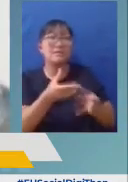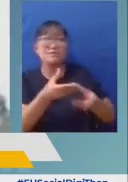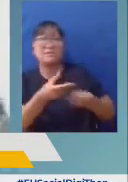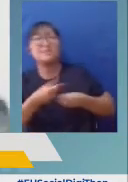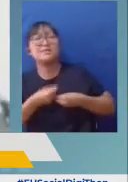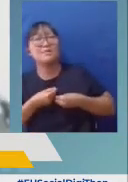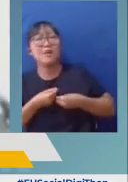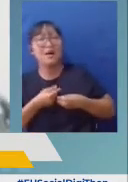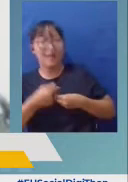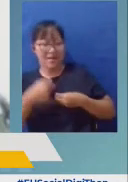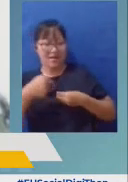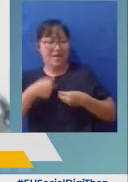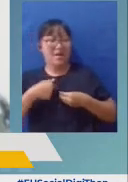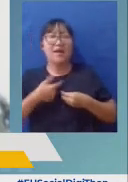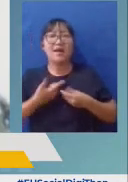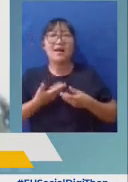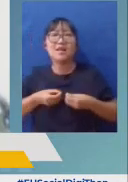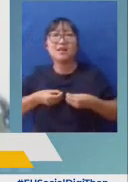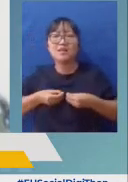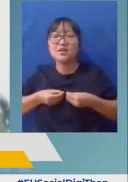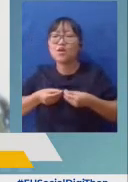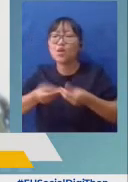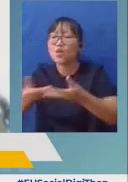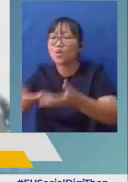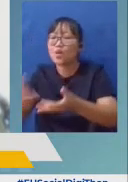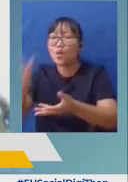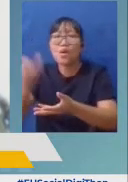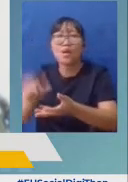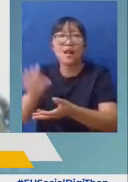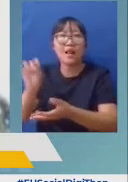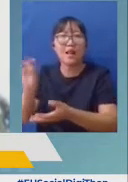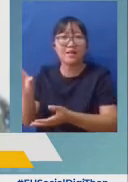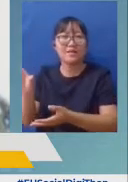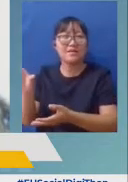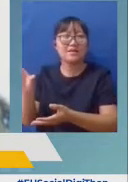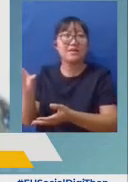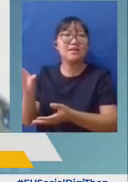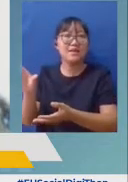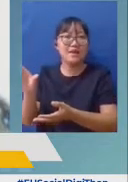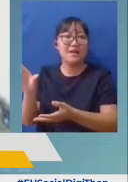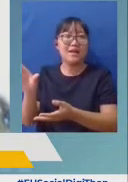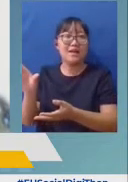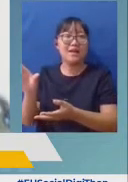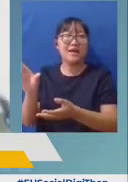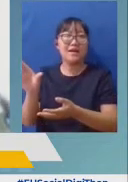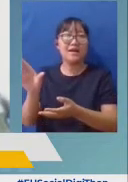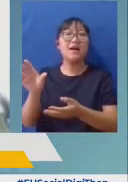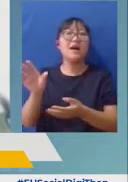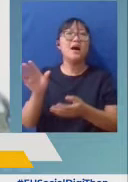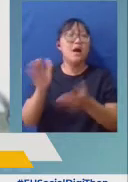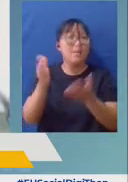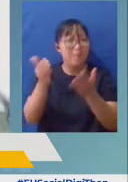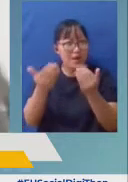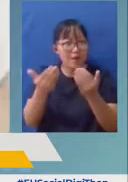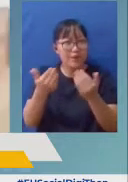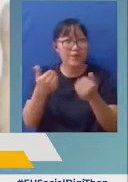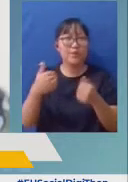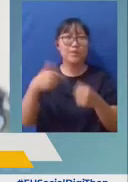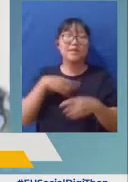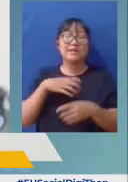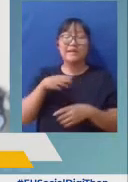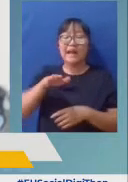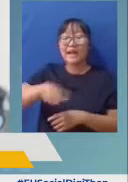akan keluar juga kepada orang lain. Jadi sebenarnya ayo kita isi anak kita ya. Kalau ini